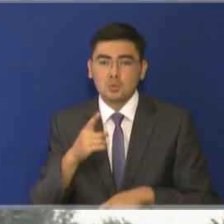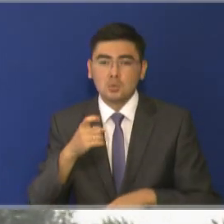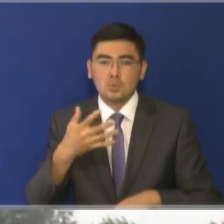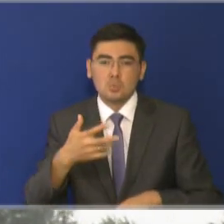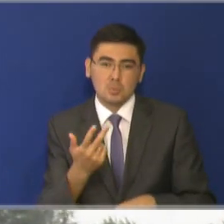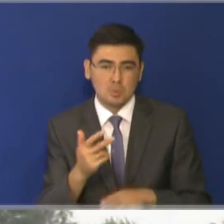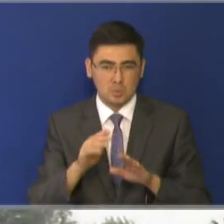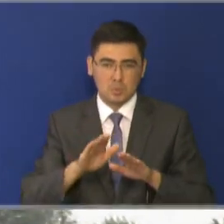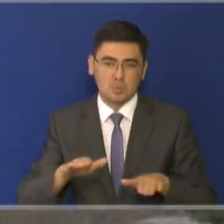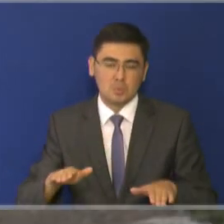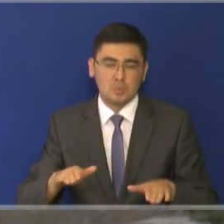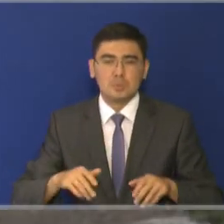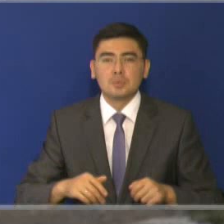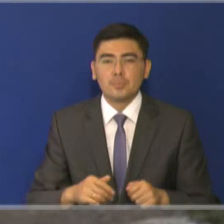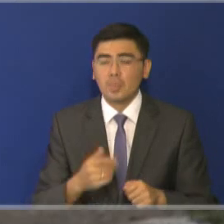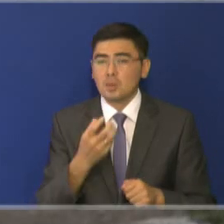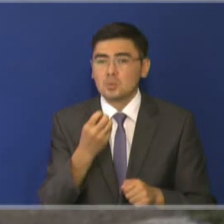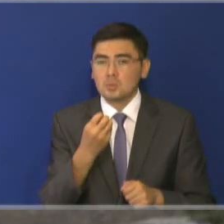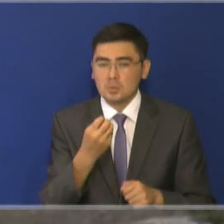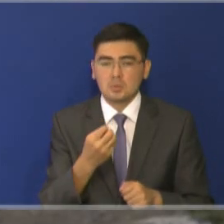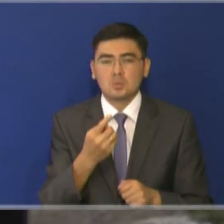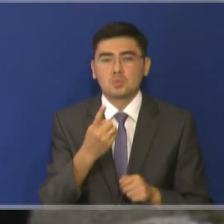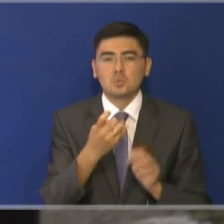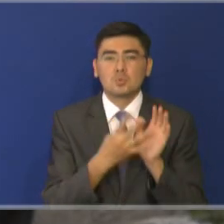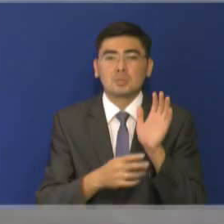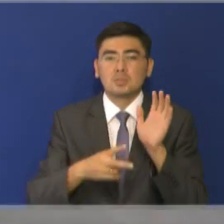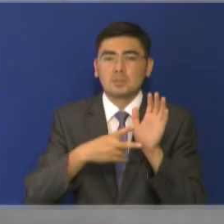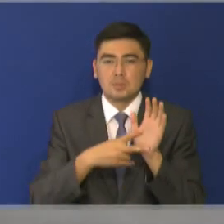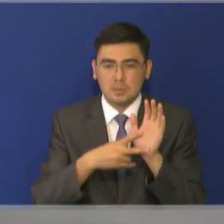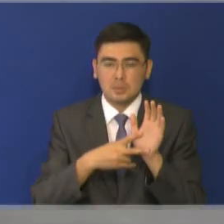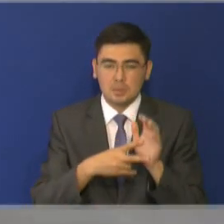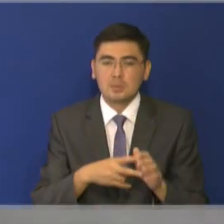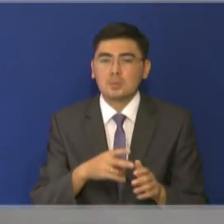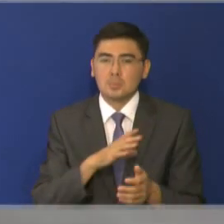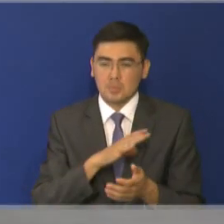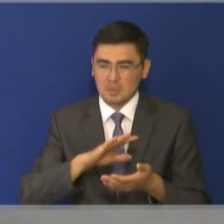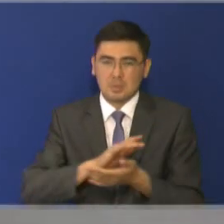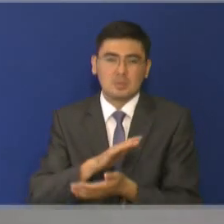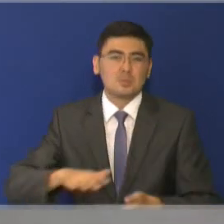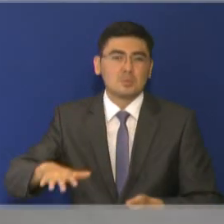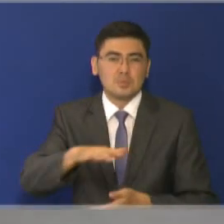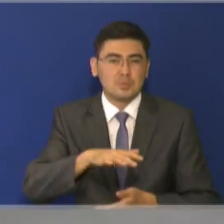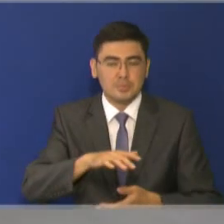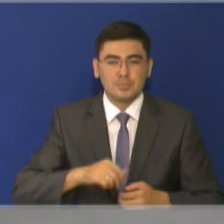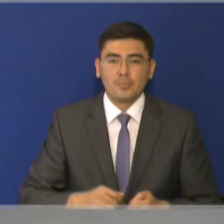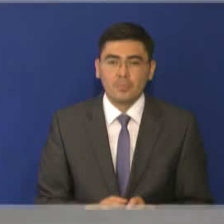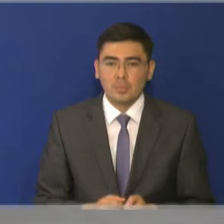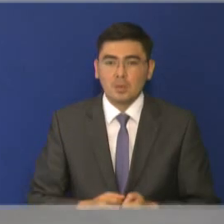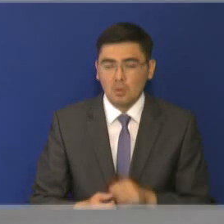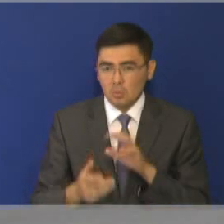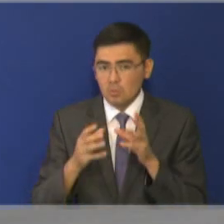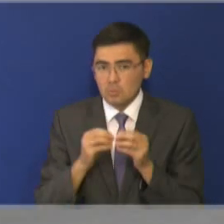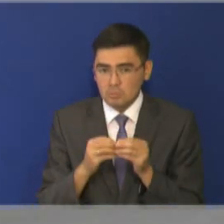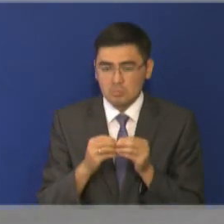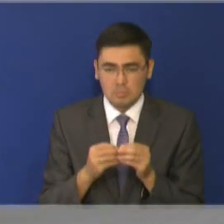адам. Үшінші орында цеменшілер поселкесінде 97 жағдай. Сәуірден шілденің соңына дейінгі аралықта қала бойынша 800-ден астам